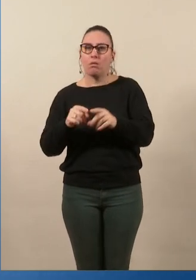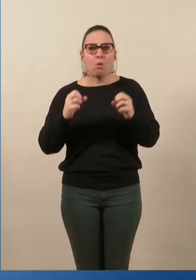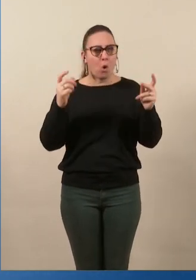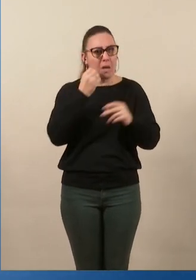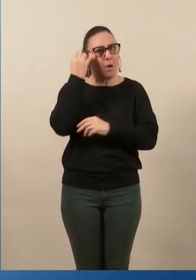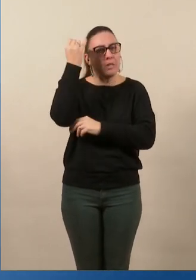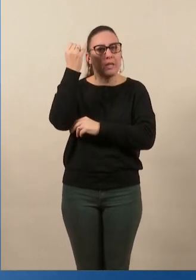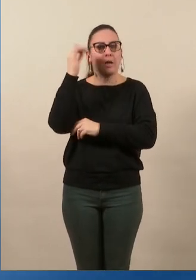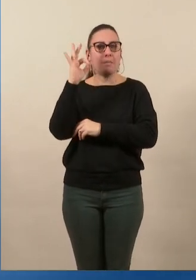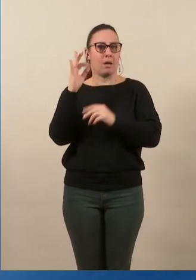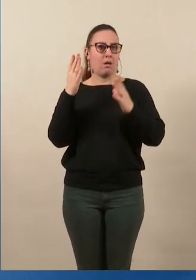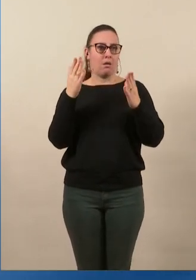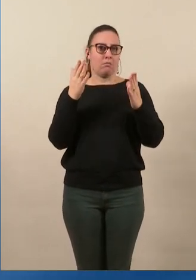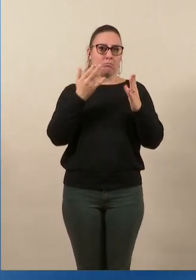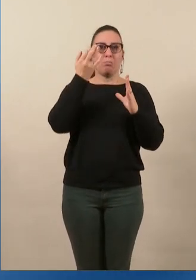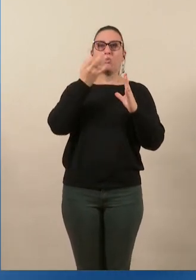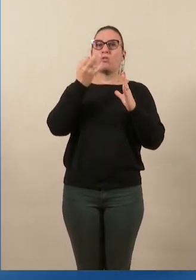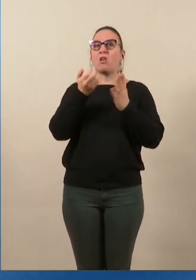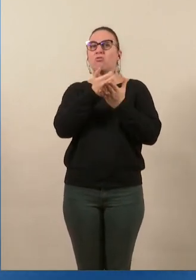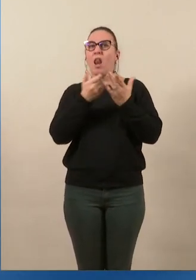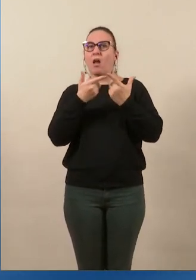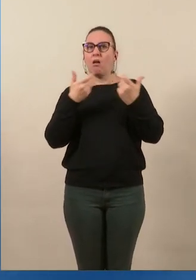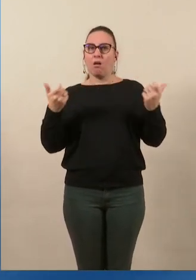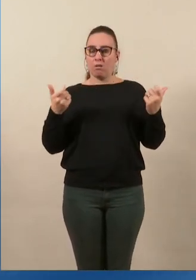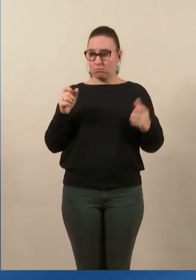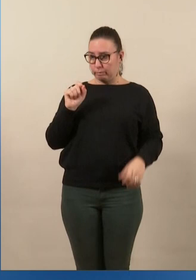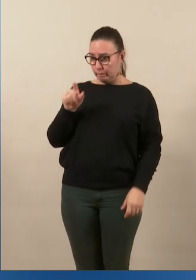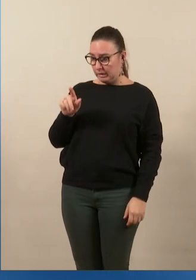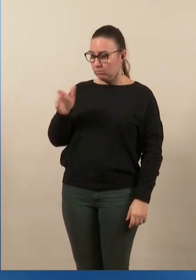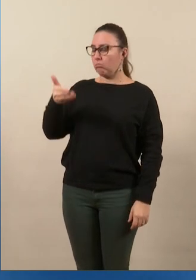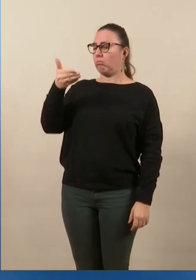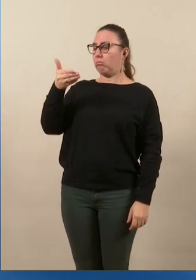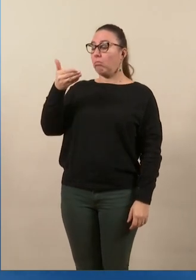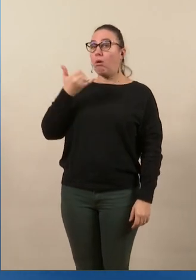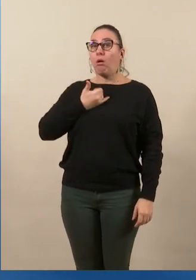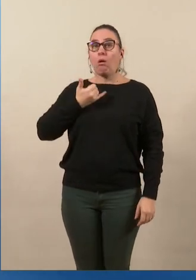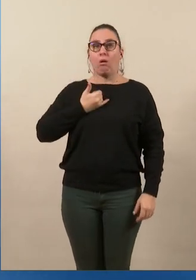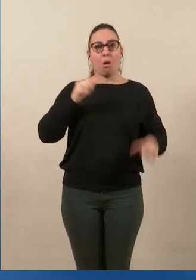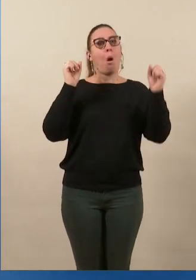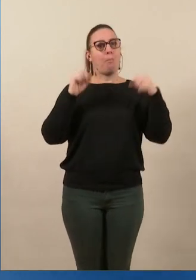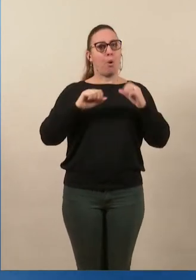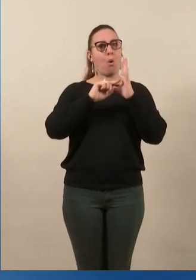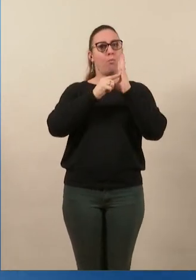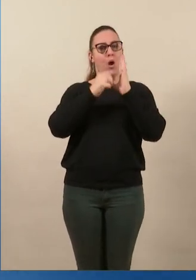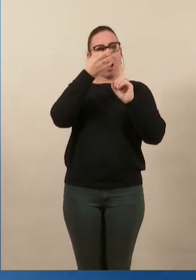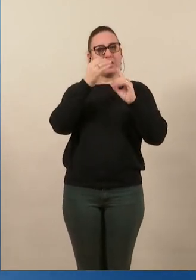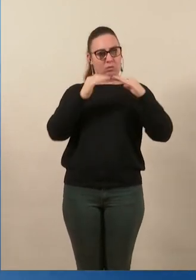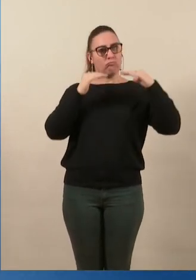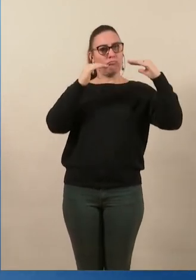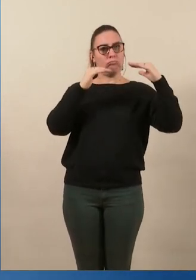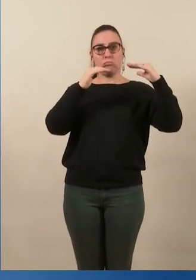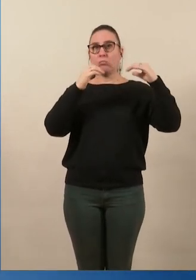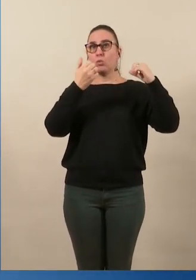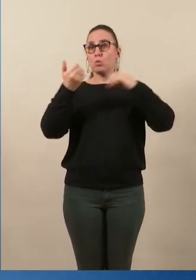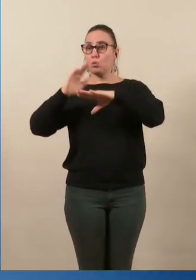sauf que l'indice en question est construit de telle façon qu'on peut tout à fait avoir un très bon indice et avoir une politique qui